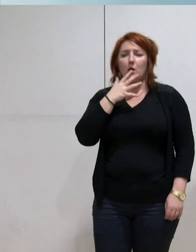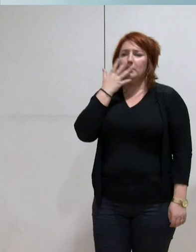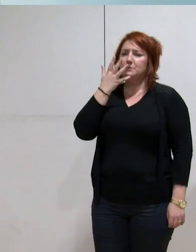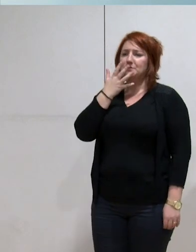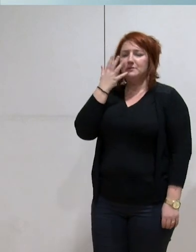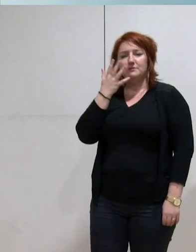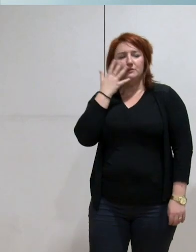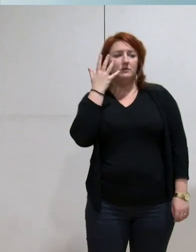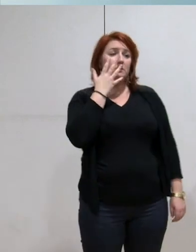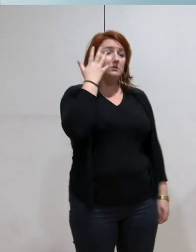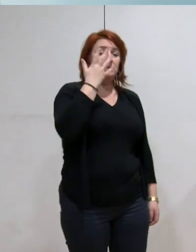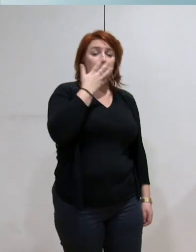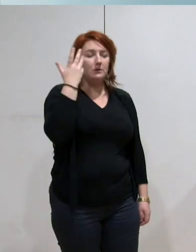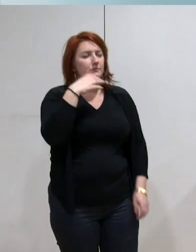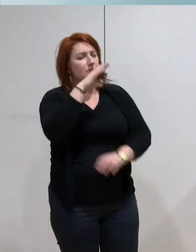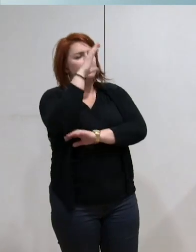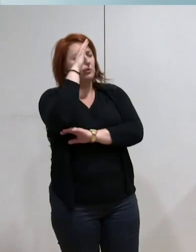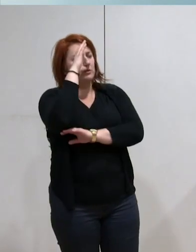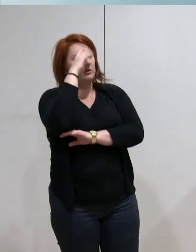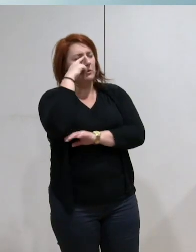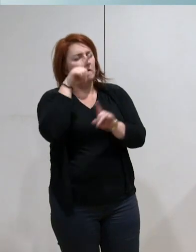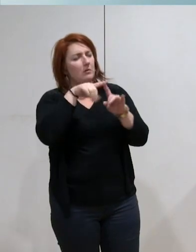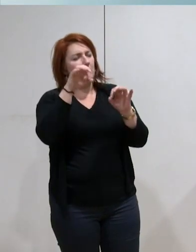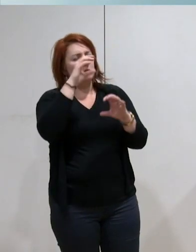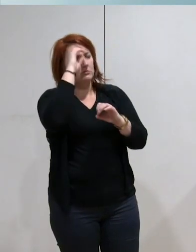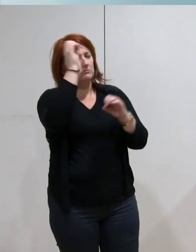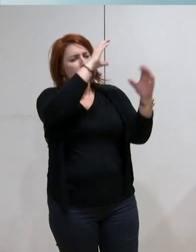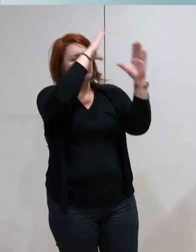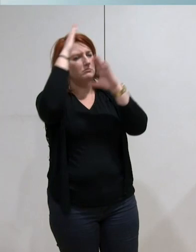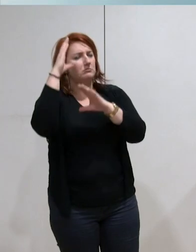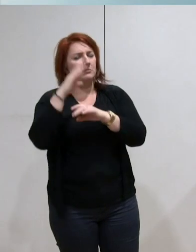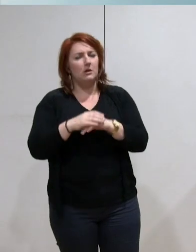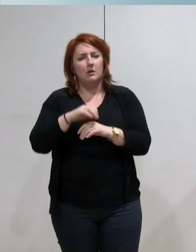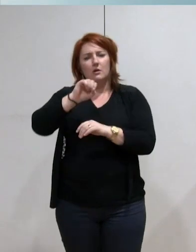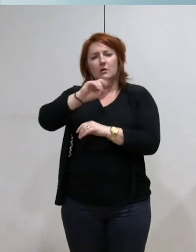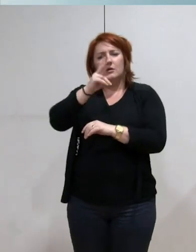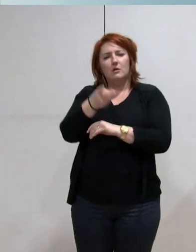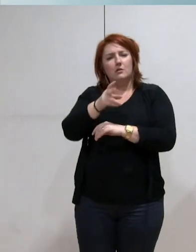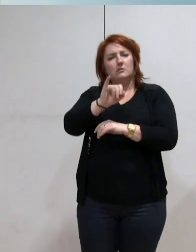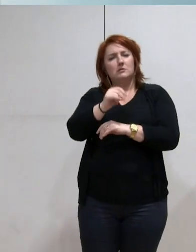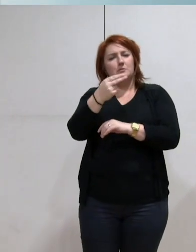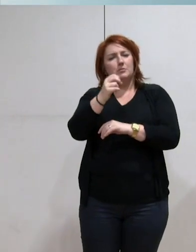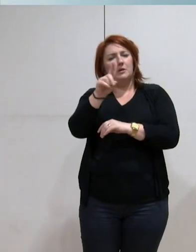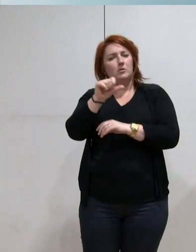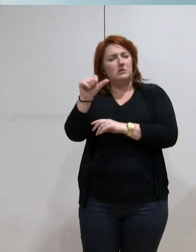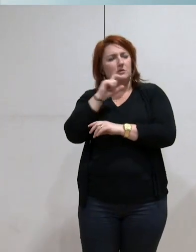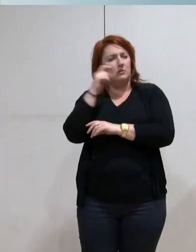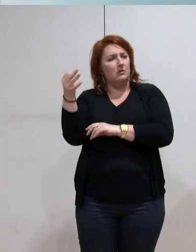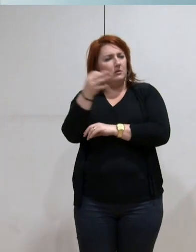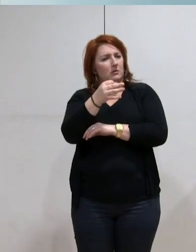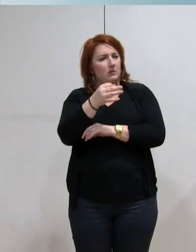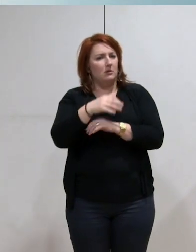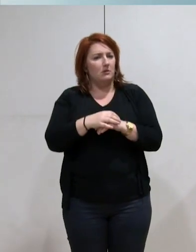que Barou Spinoza qui a été cité tout à l'heure disait que les actions de l'esprit naissent des seules idées